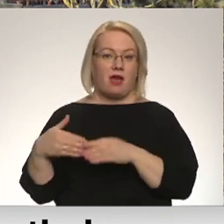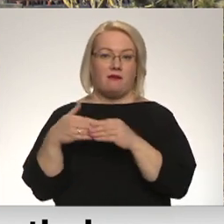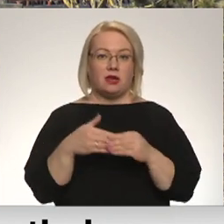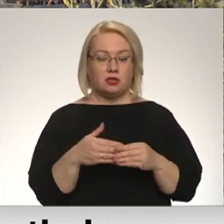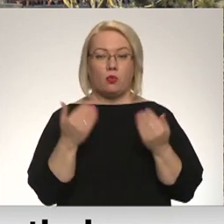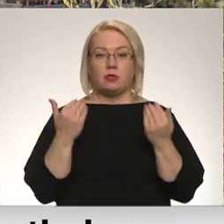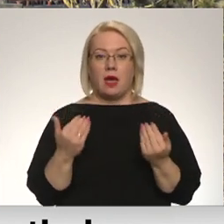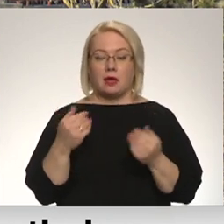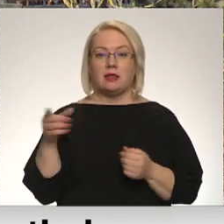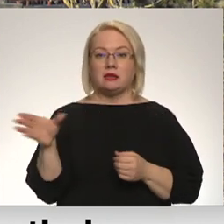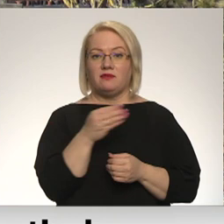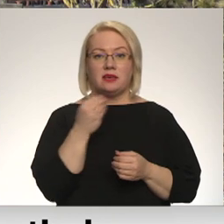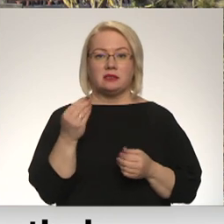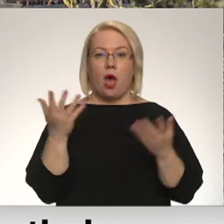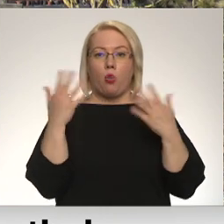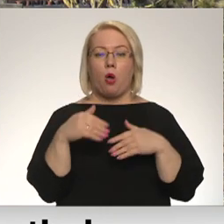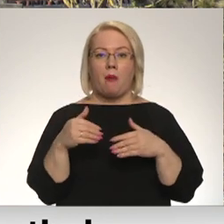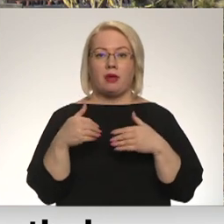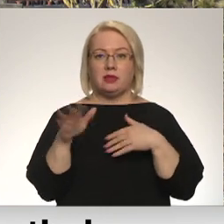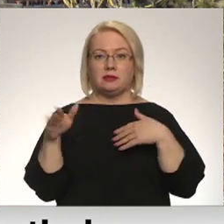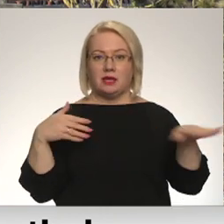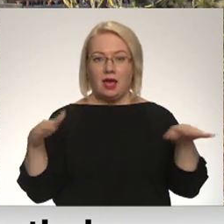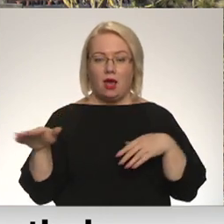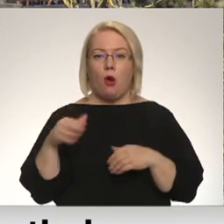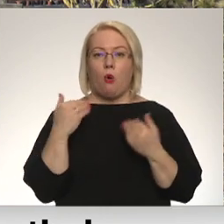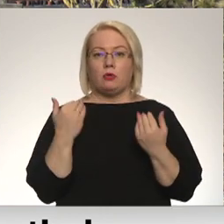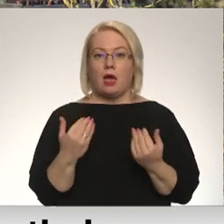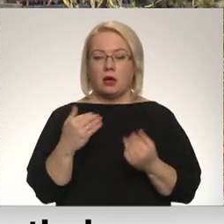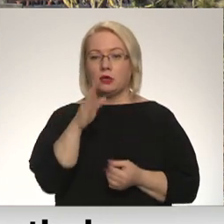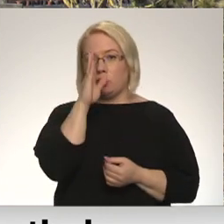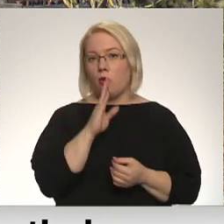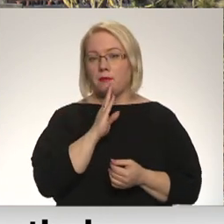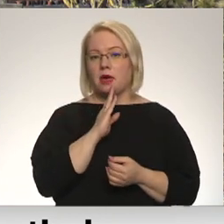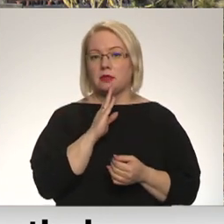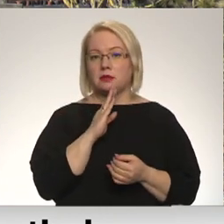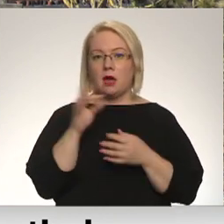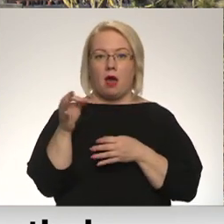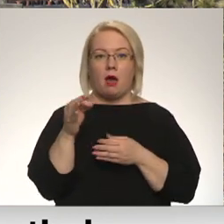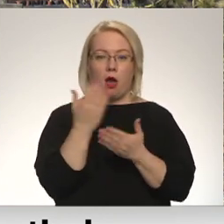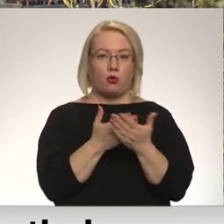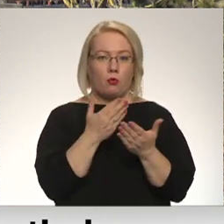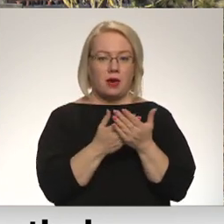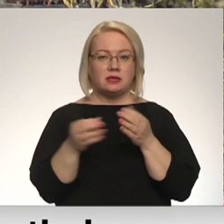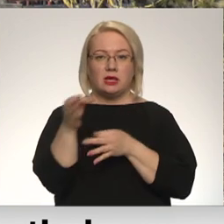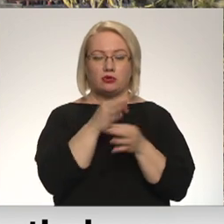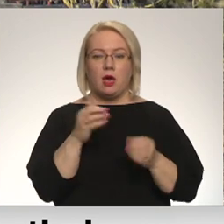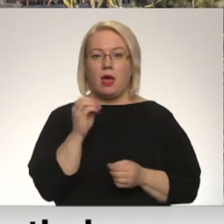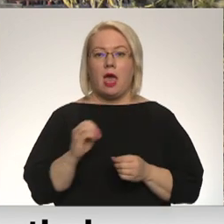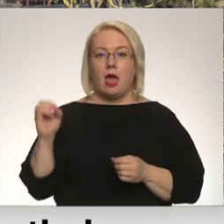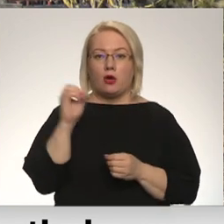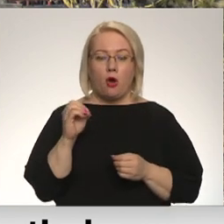tagad šobrīd tas viss atkrīt automātā. Līdz ar to tas ir viens ļoti nopietnas arguments diskusijās ar to pašu Eiropu par šiem